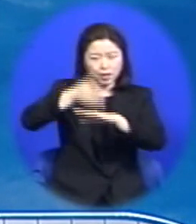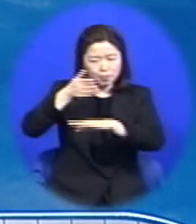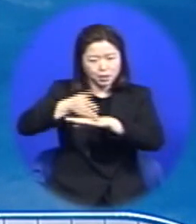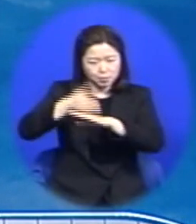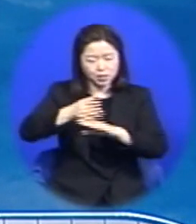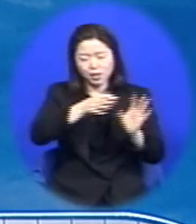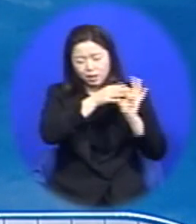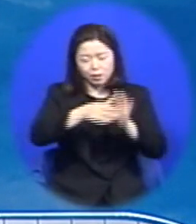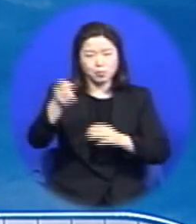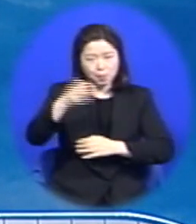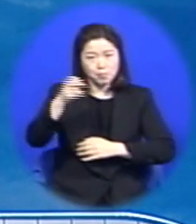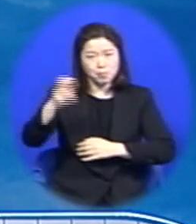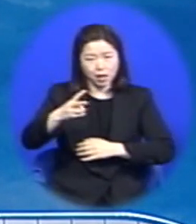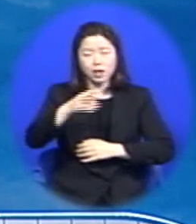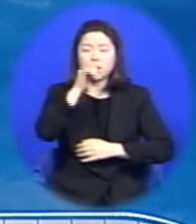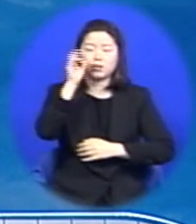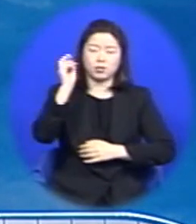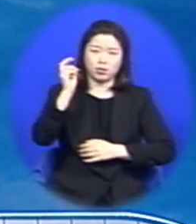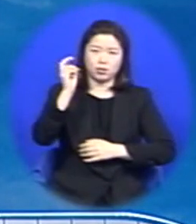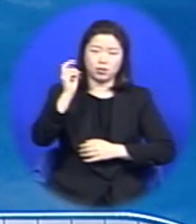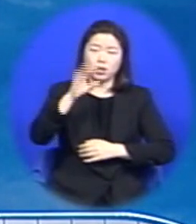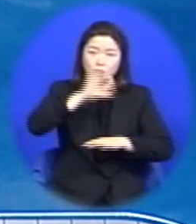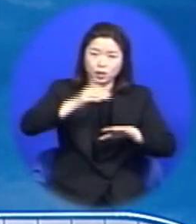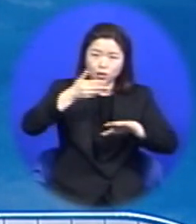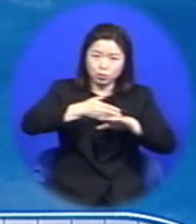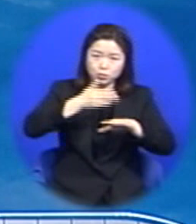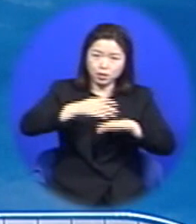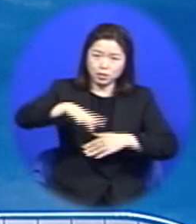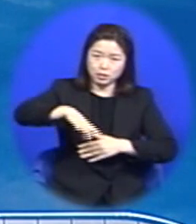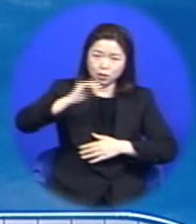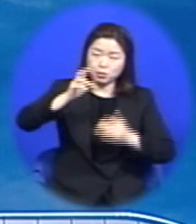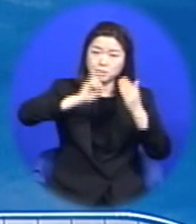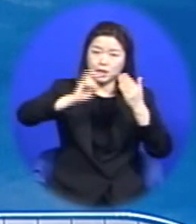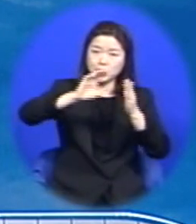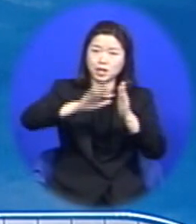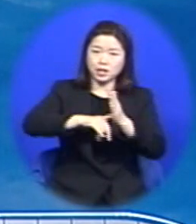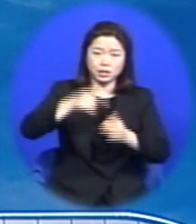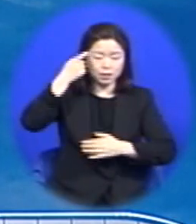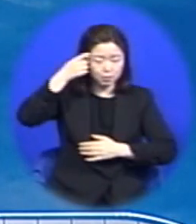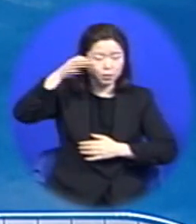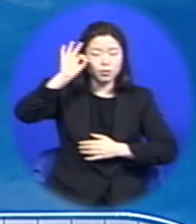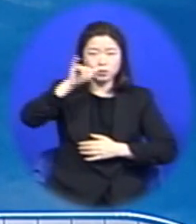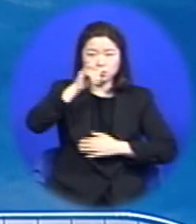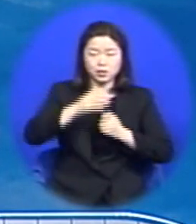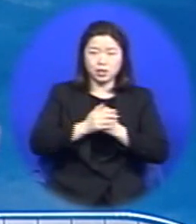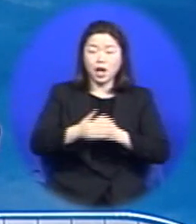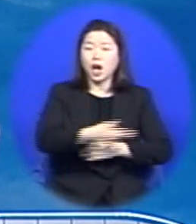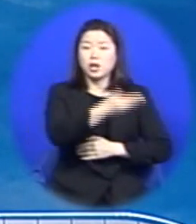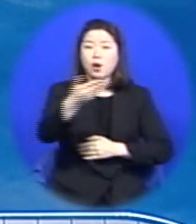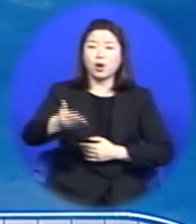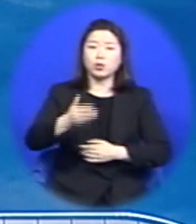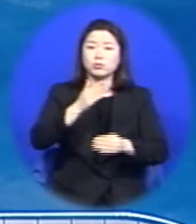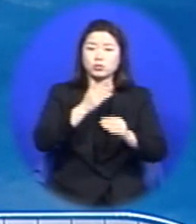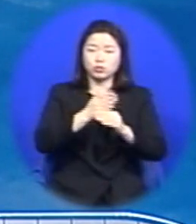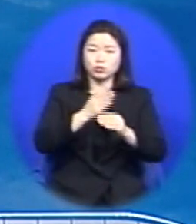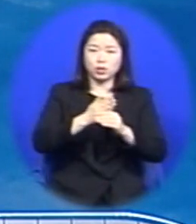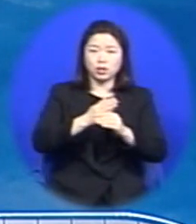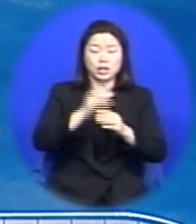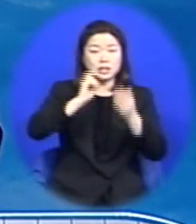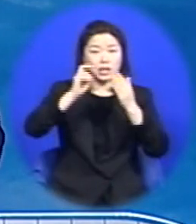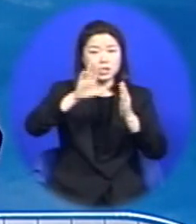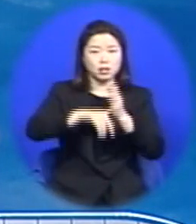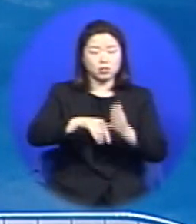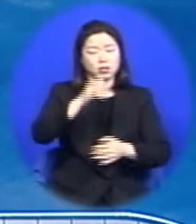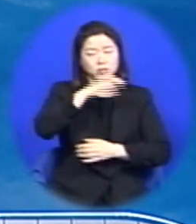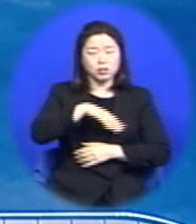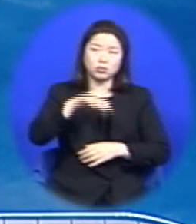반복할 것입니다. 훈련소에서 처음 찬양하던 때가 생각납니다. 여러분 중에 찬양할 때 멀뚱멀뚱 쳐다만